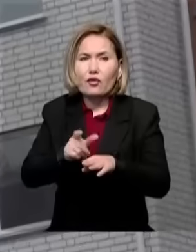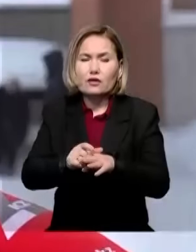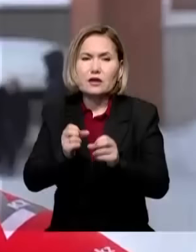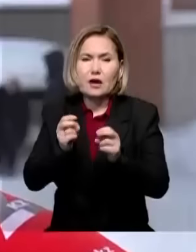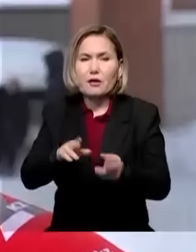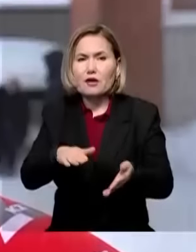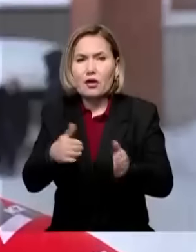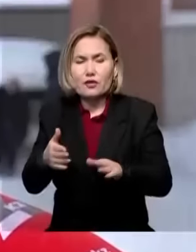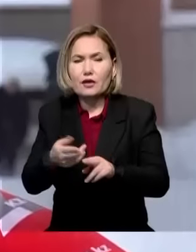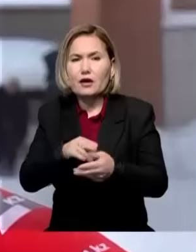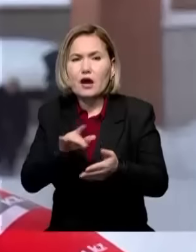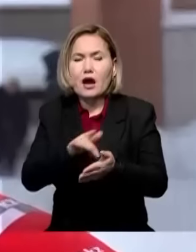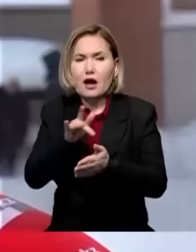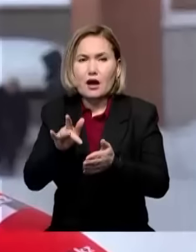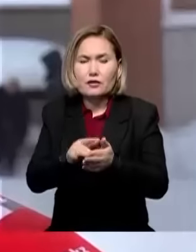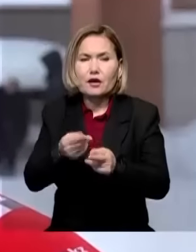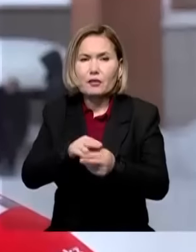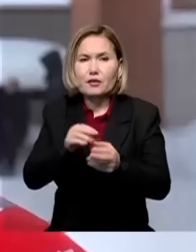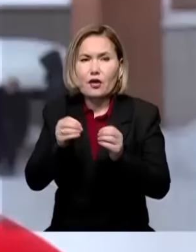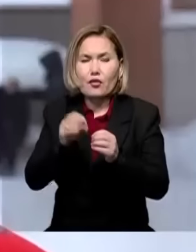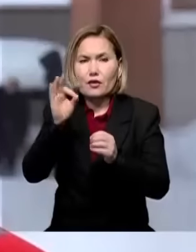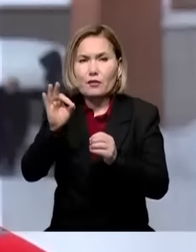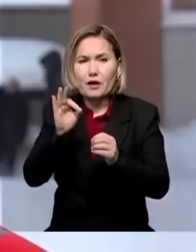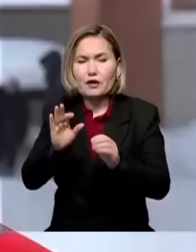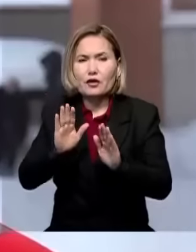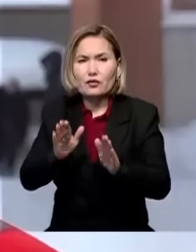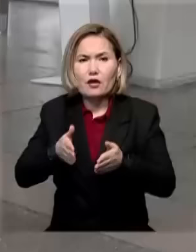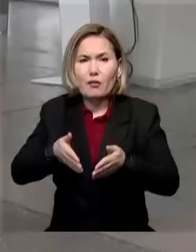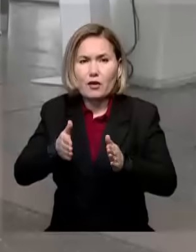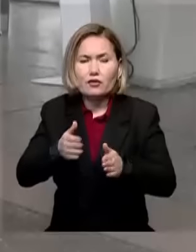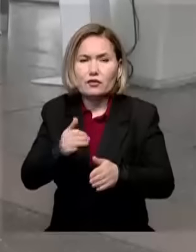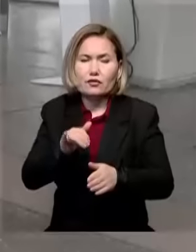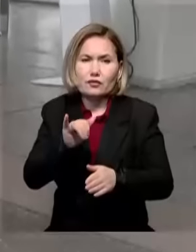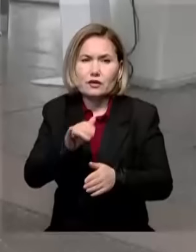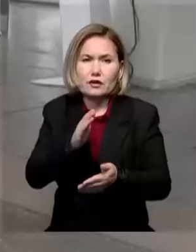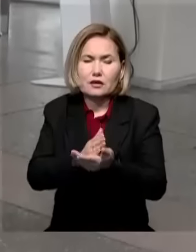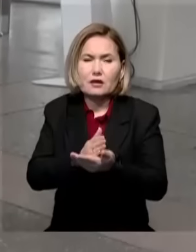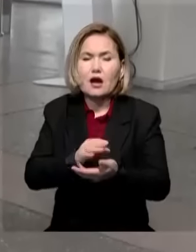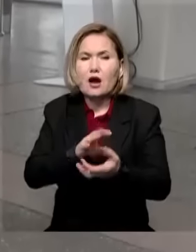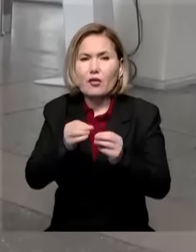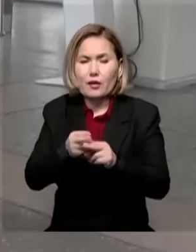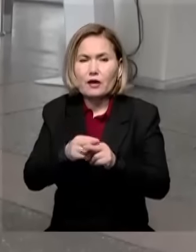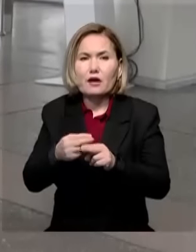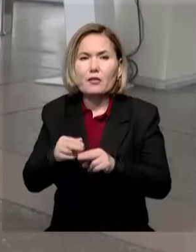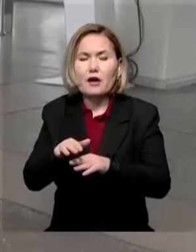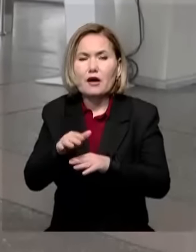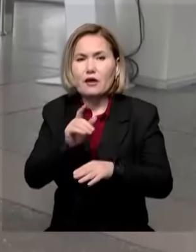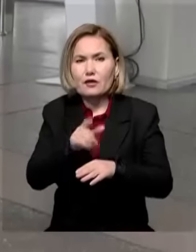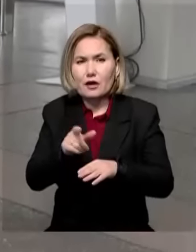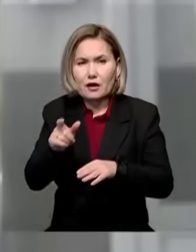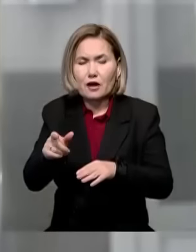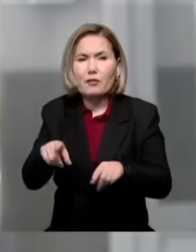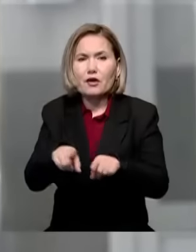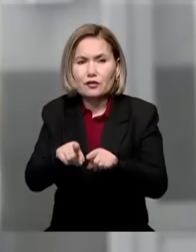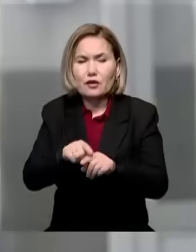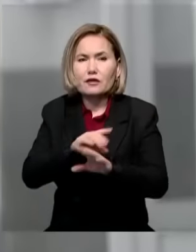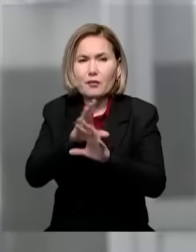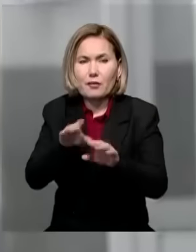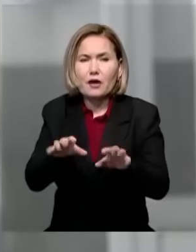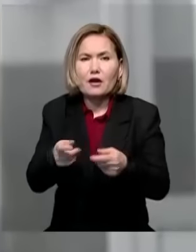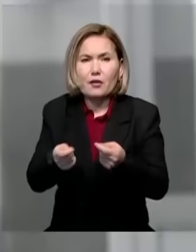Менің ойымша, қаладағы нысандардың 10% қол жетімді. Оның бұл сөзімен қоғам белсендісі Ақжан Кәрім де